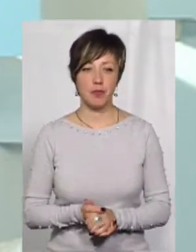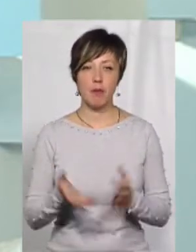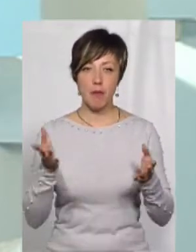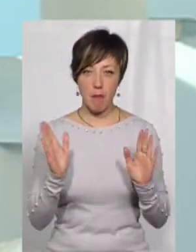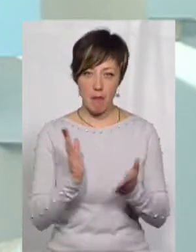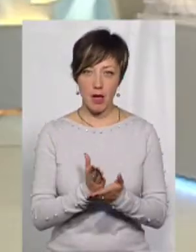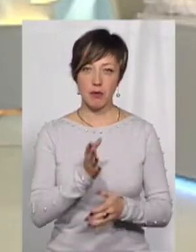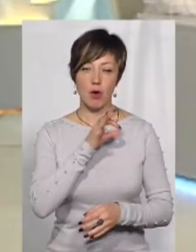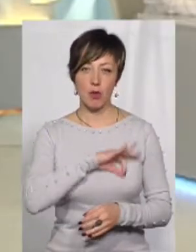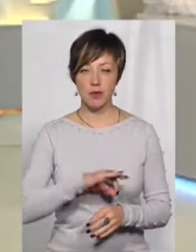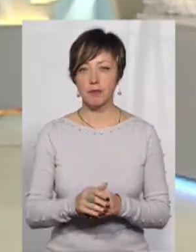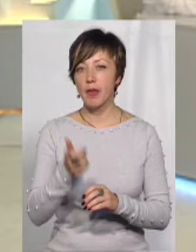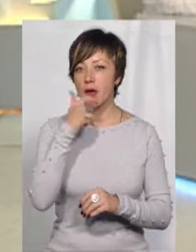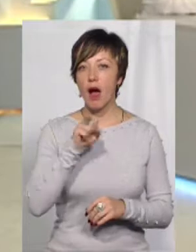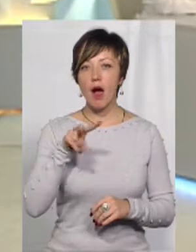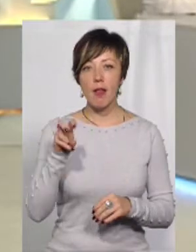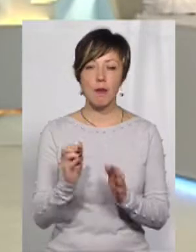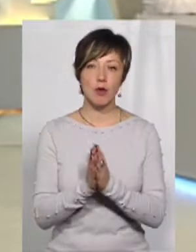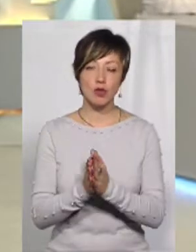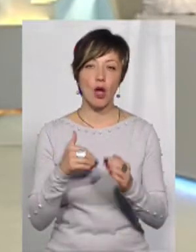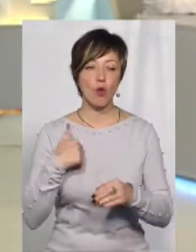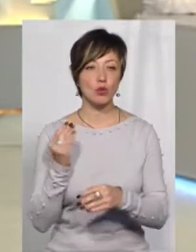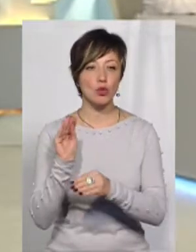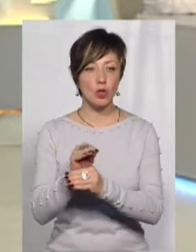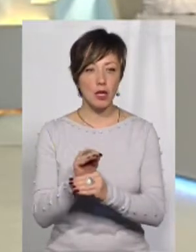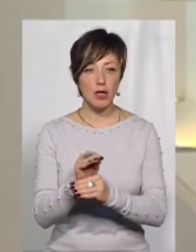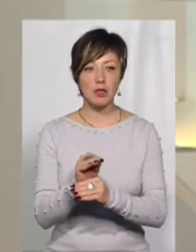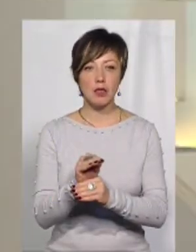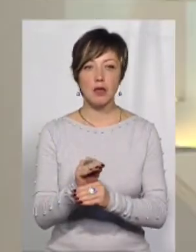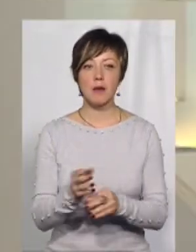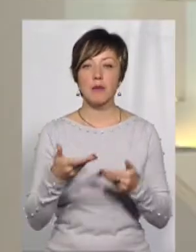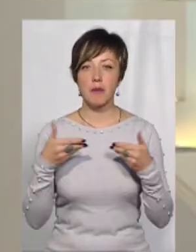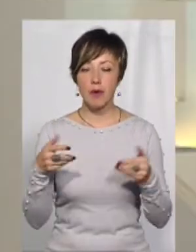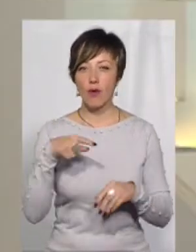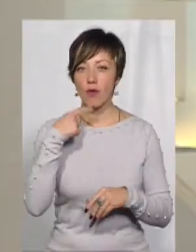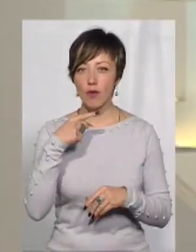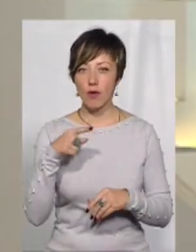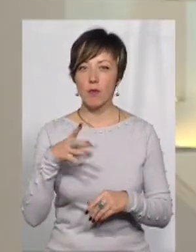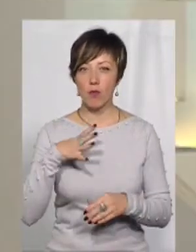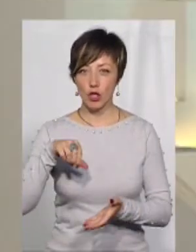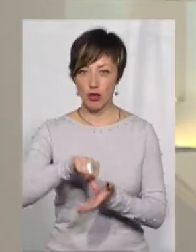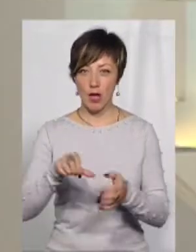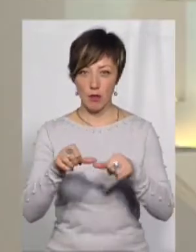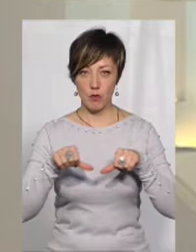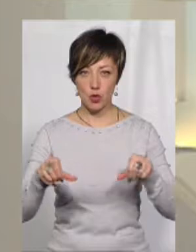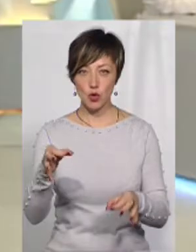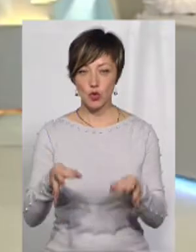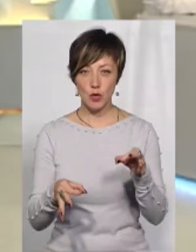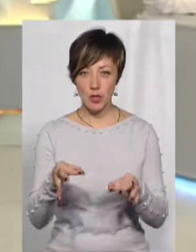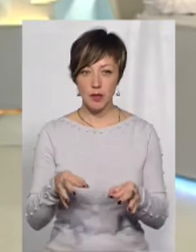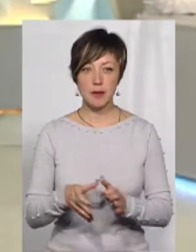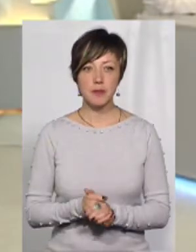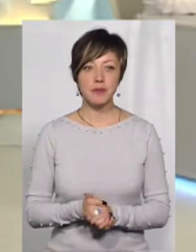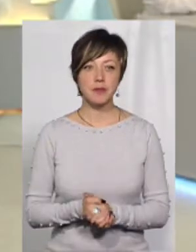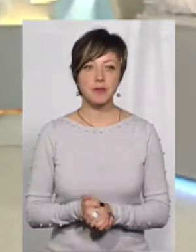принесе якусь користь. Пані Алла, прошу. Я хочу додати, тому що ми, власне, були членами журі, представники Центру